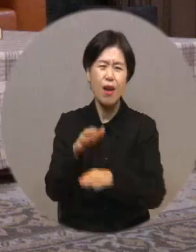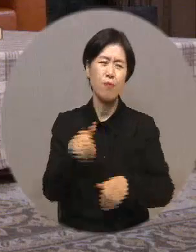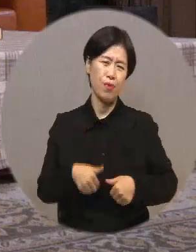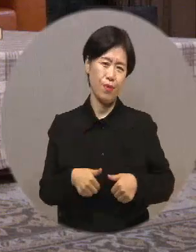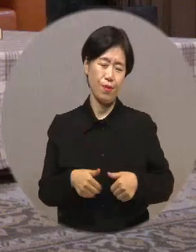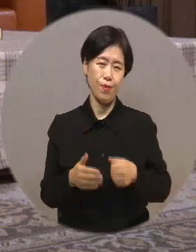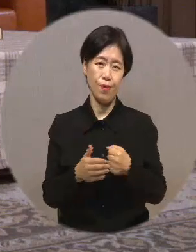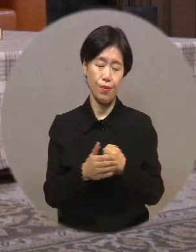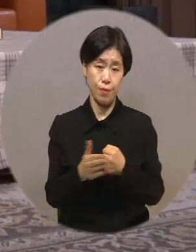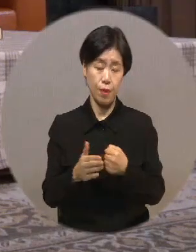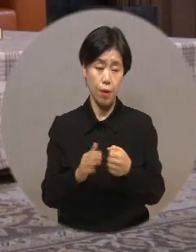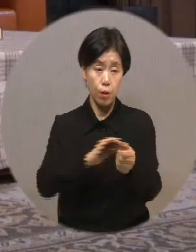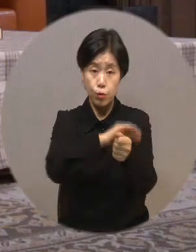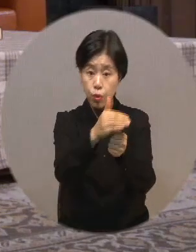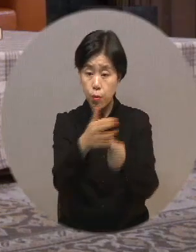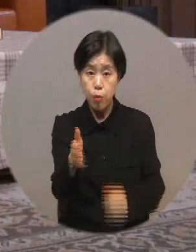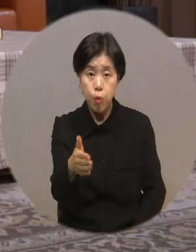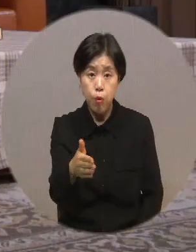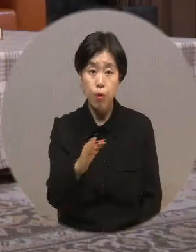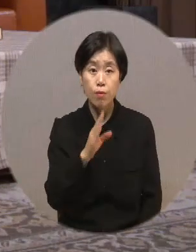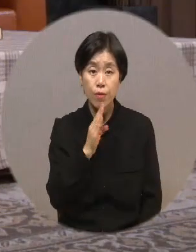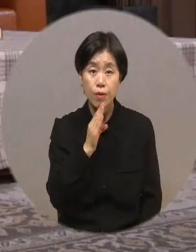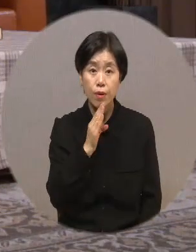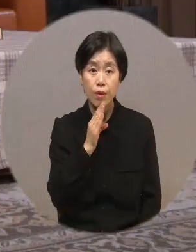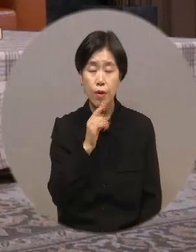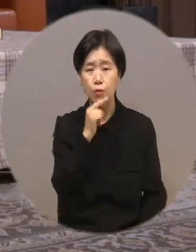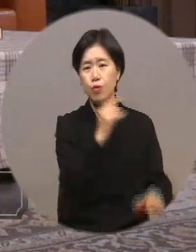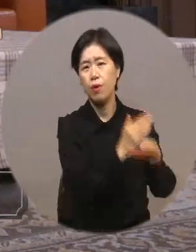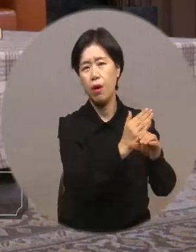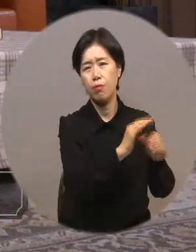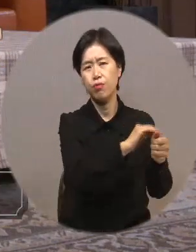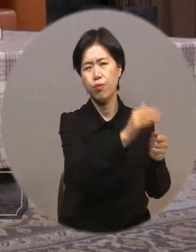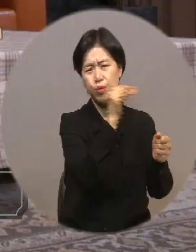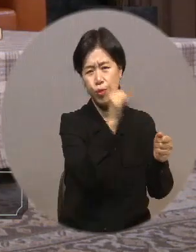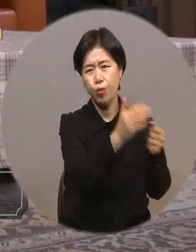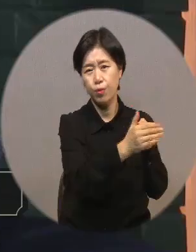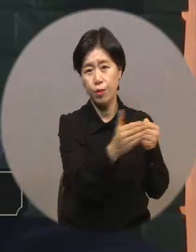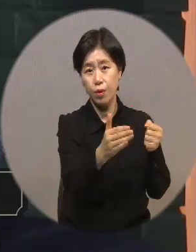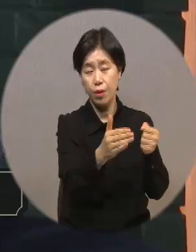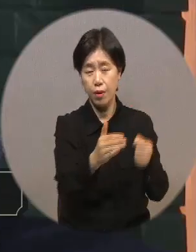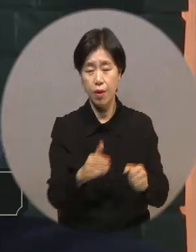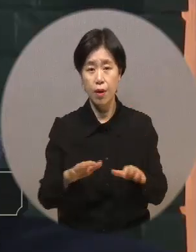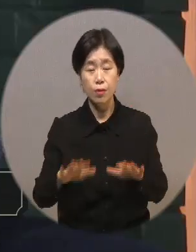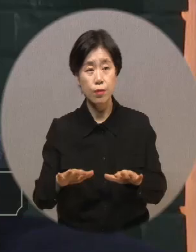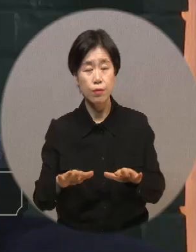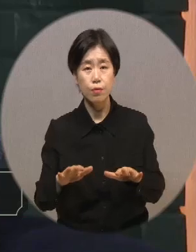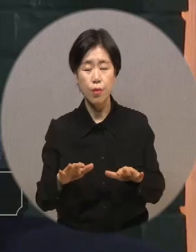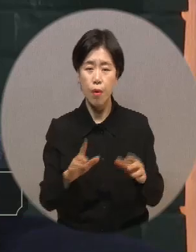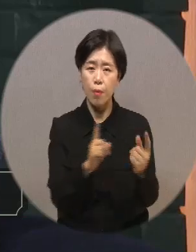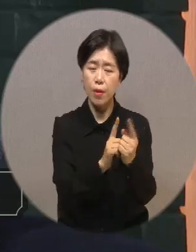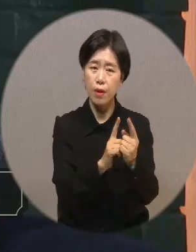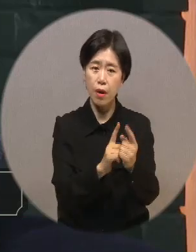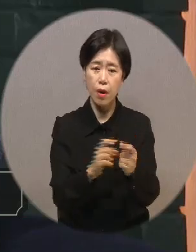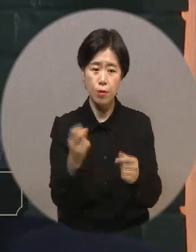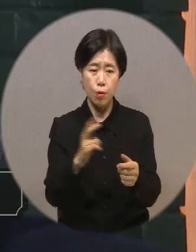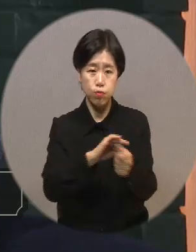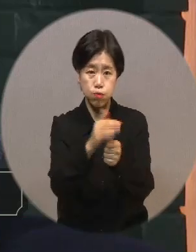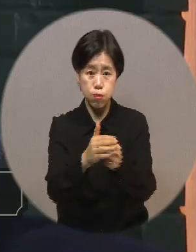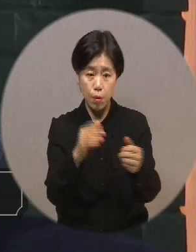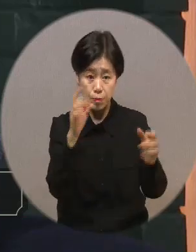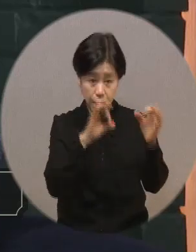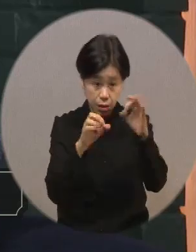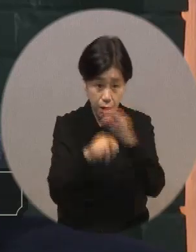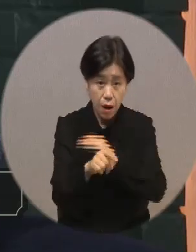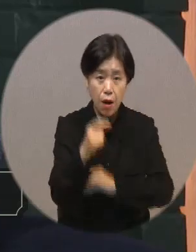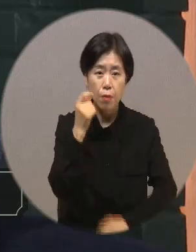가니까 간 곳이 철원이었어요. 그러니까 고성이나 파주는 뭔가 이렇게 신고를 하고 그 안에 들어가야 되는데, 철원은